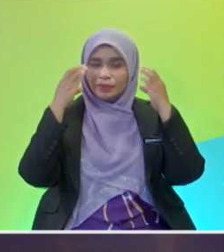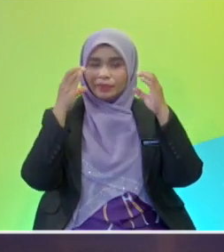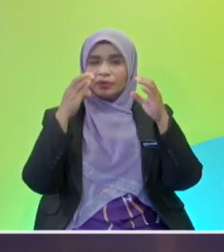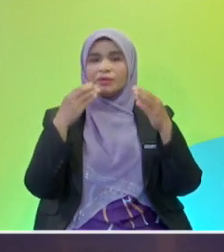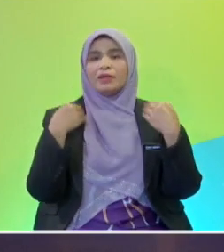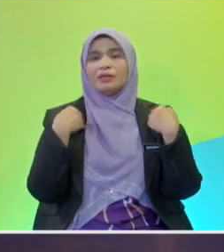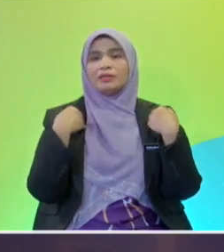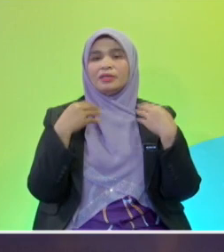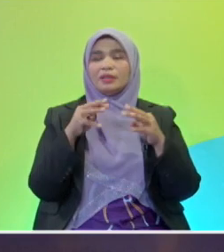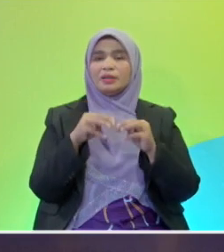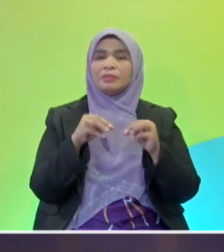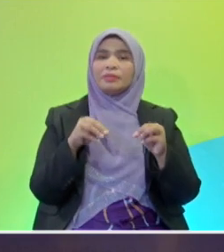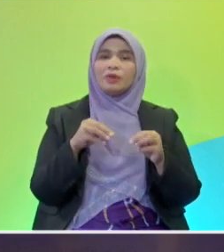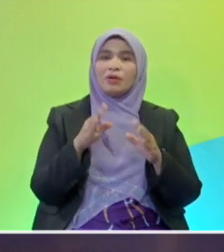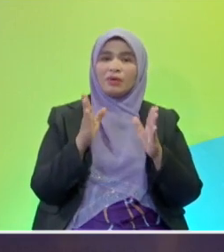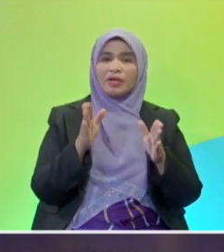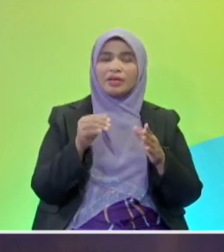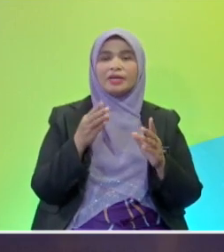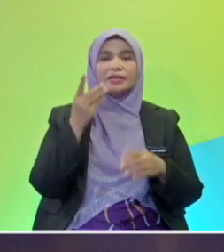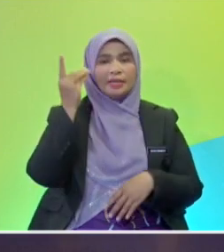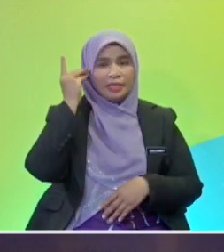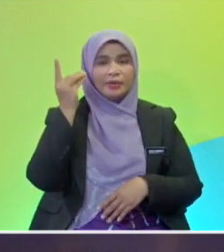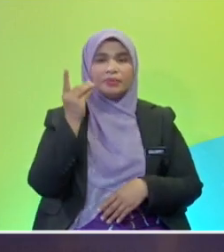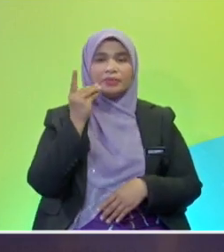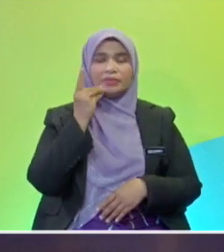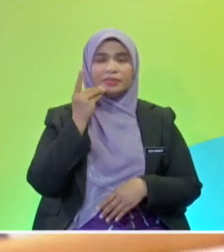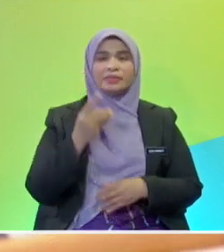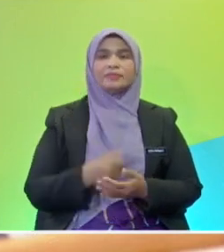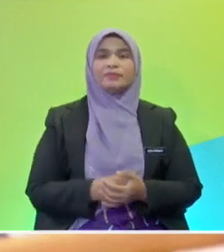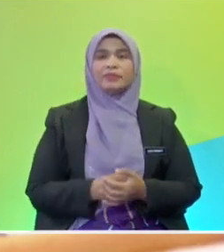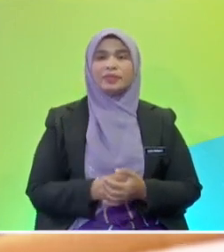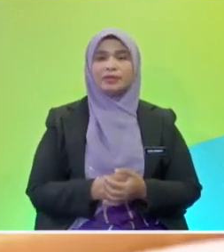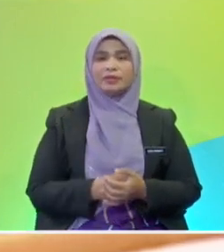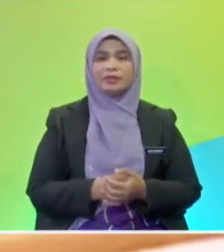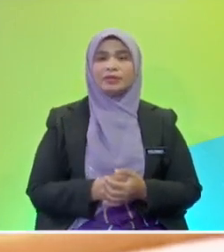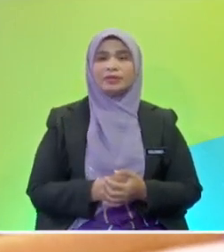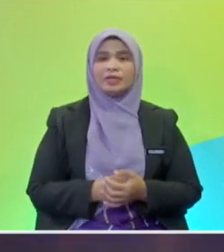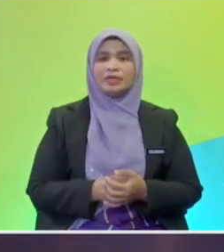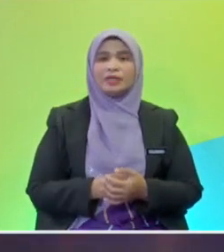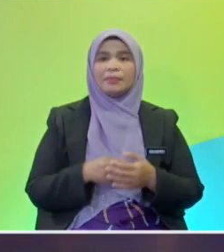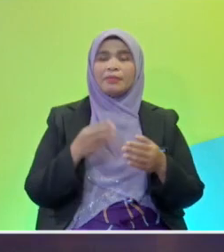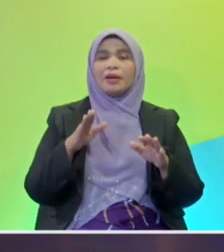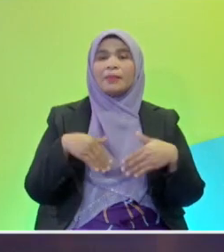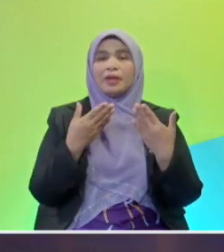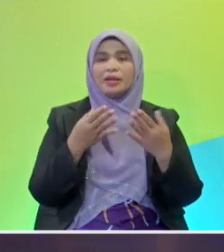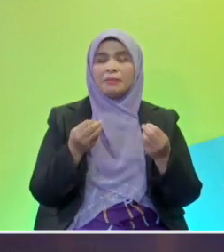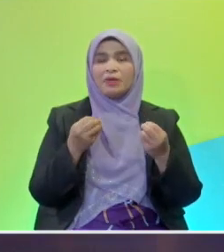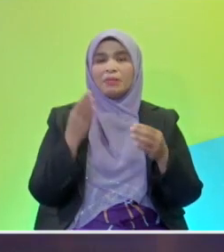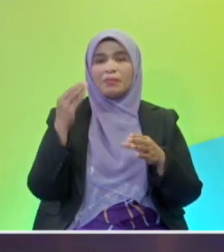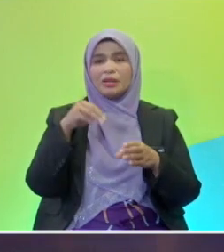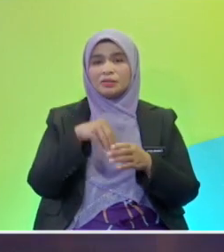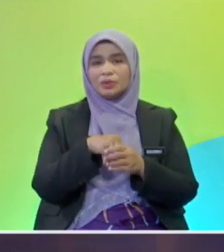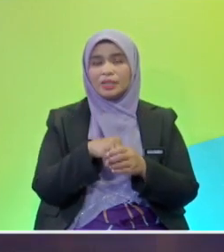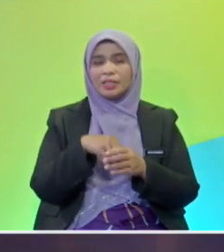lebih yang dewasa okey jadi Cikgu nak masukkan jarum ni dari depan ke dari belakang kain Cikgu okey ah tips dia Mudah Saja okey